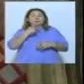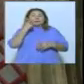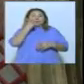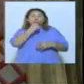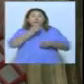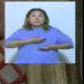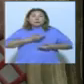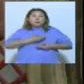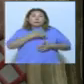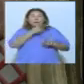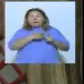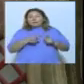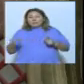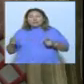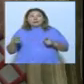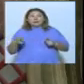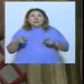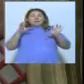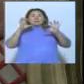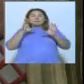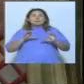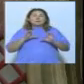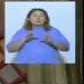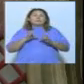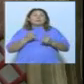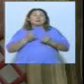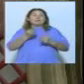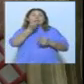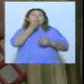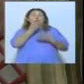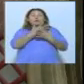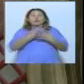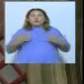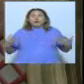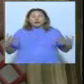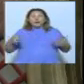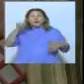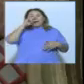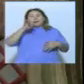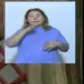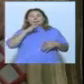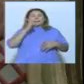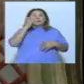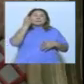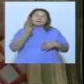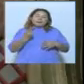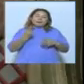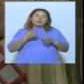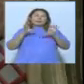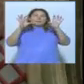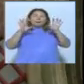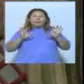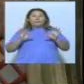уақытында осы әдет ғұрыпты, дәстүрді, әсіресе мына тағамның түрлерін, біздің қазақтың салт-дәстүріміздің